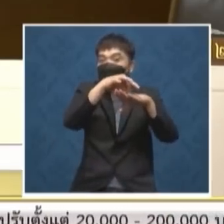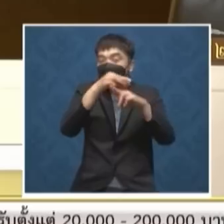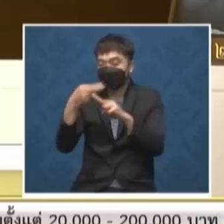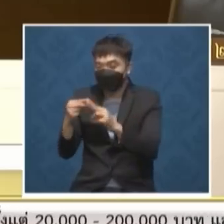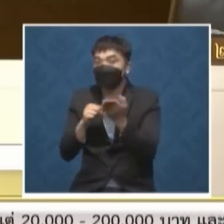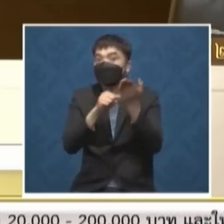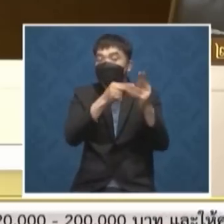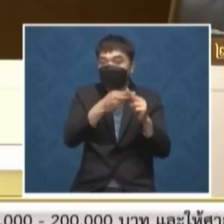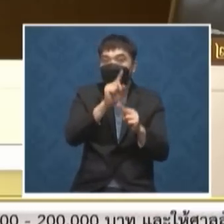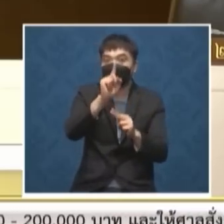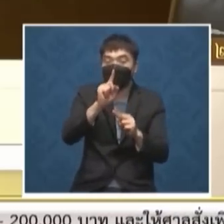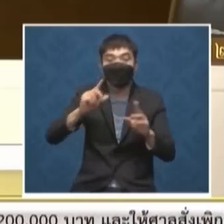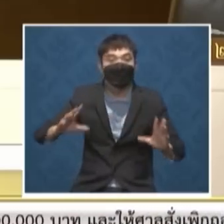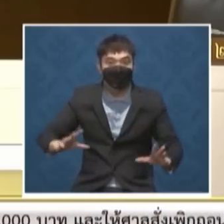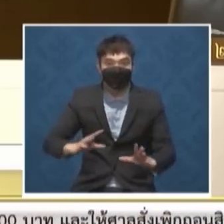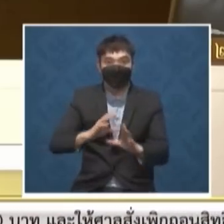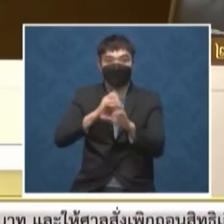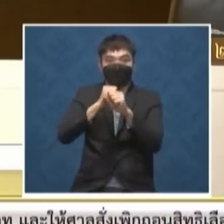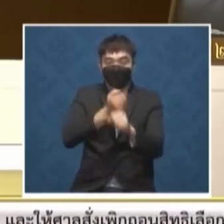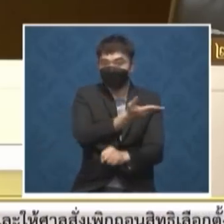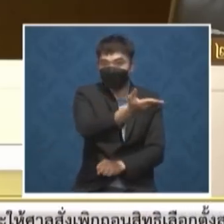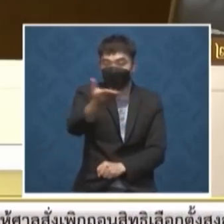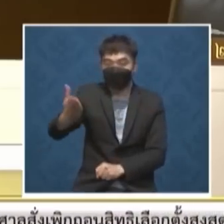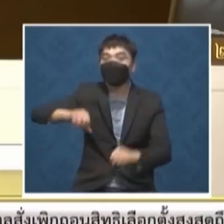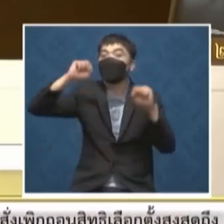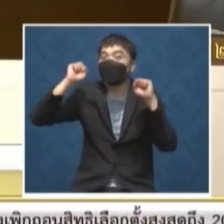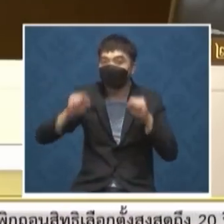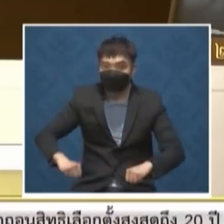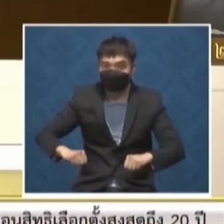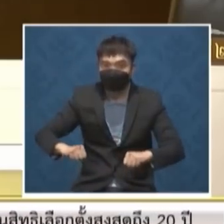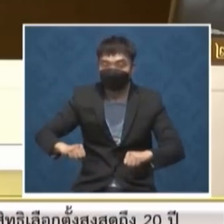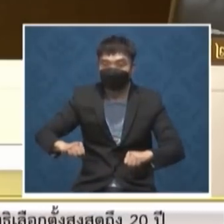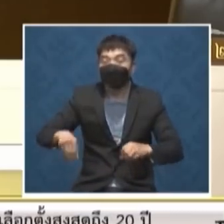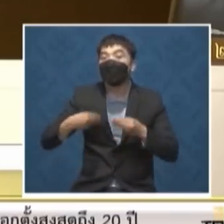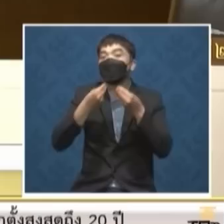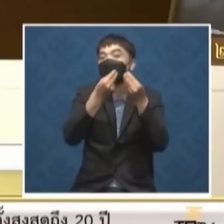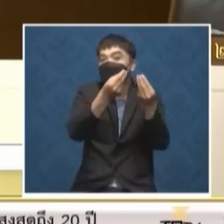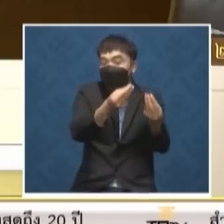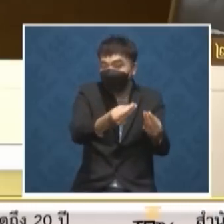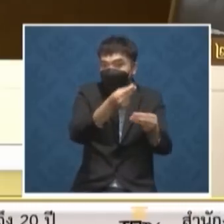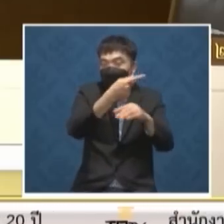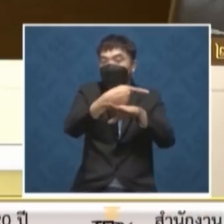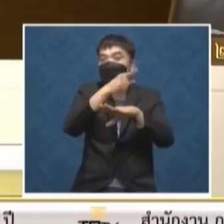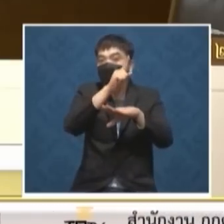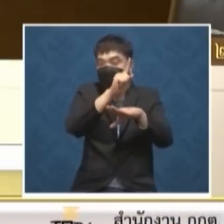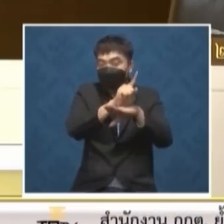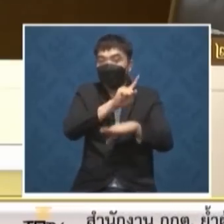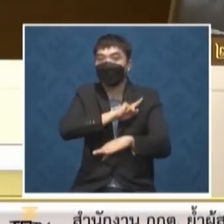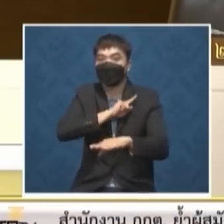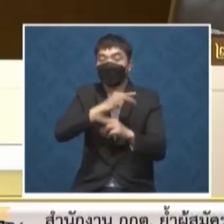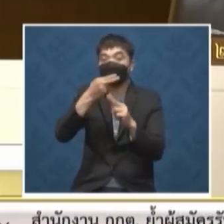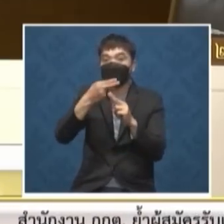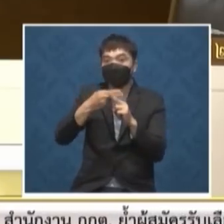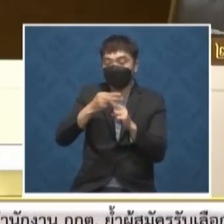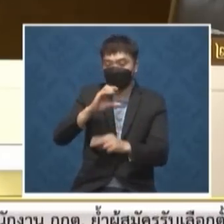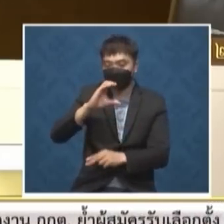จด้วยเหตุผลของตัวเอง ครับส่วนตัวของคุณเสรีถ้า188เสียงเข้าผนึก